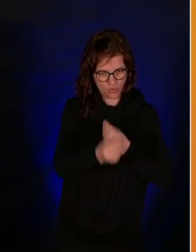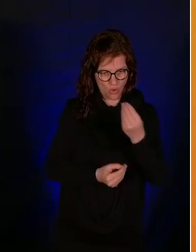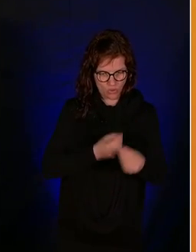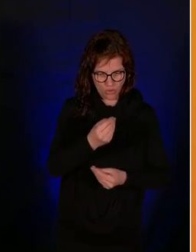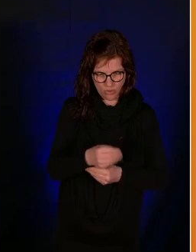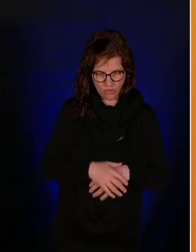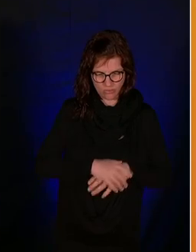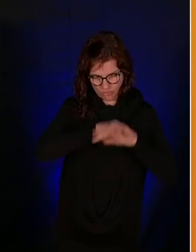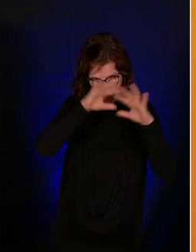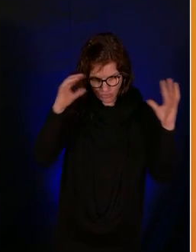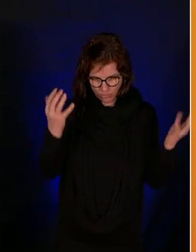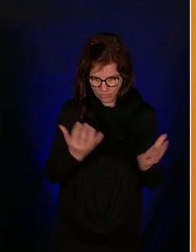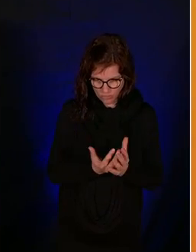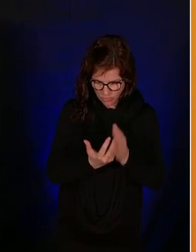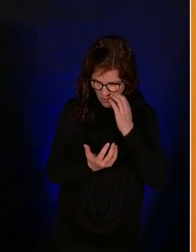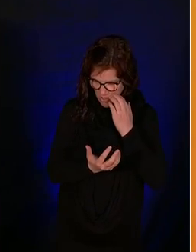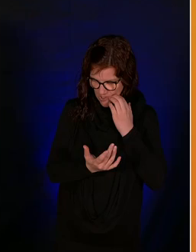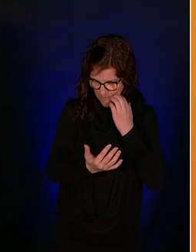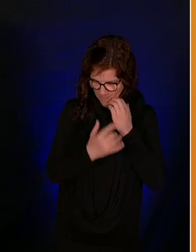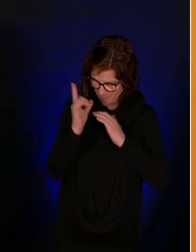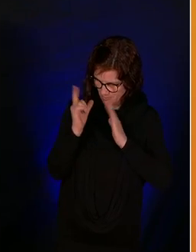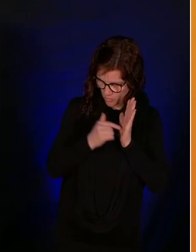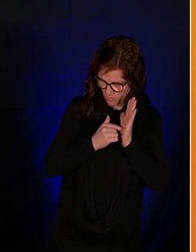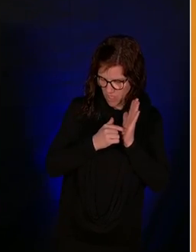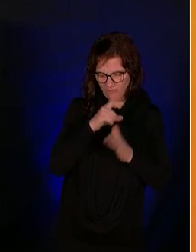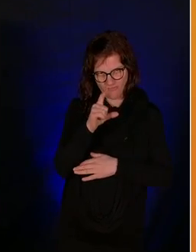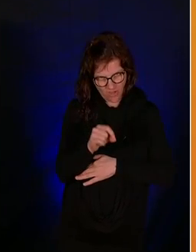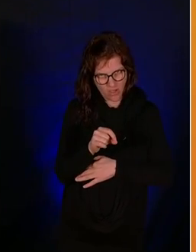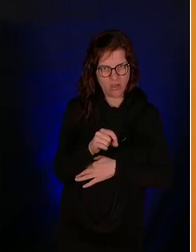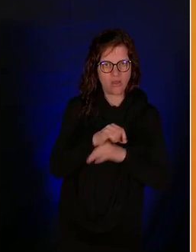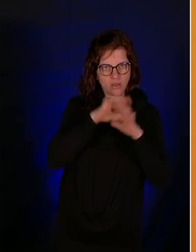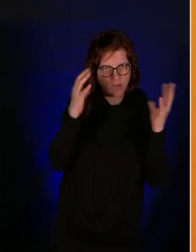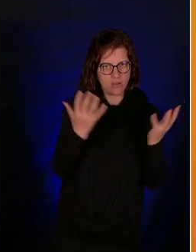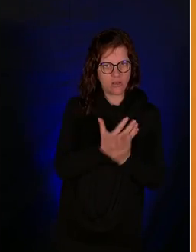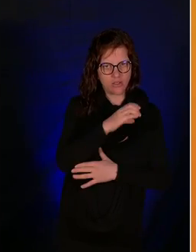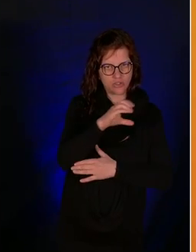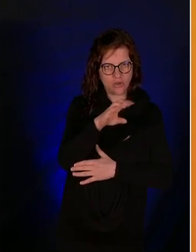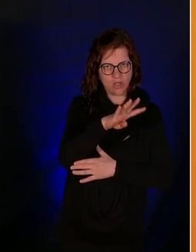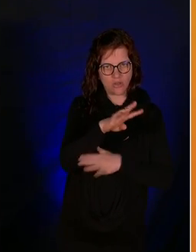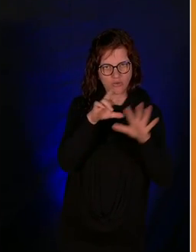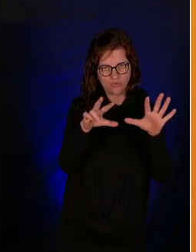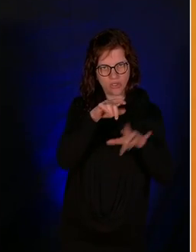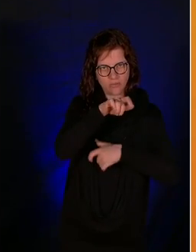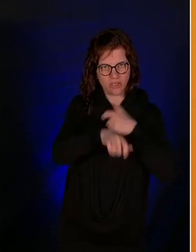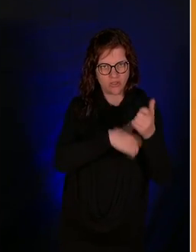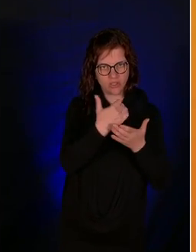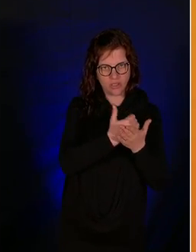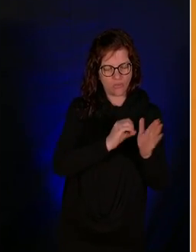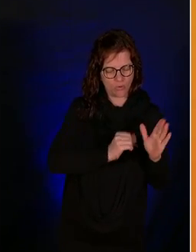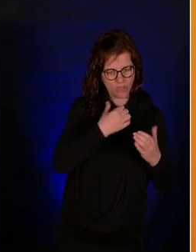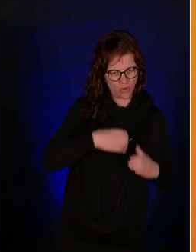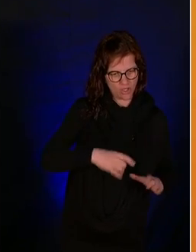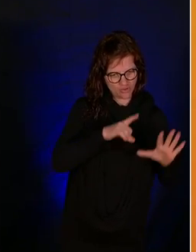Sur un effectif, on va partir en 2020 de 148 salariés. Premier collège,